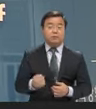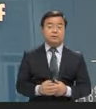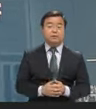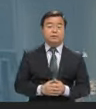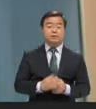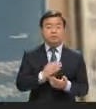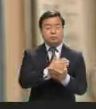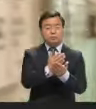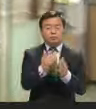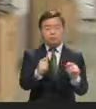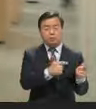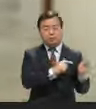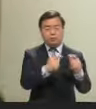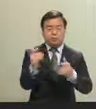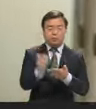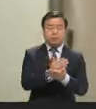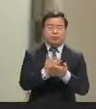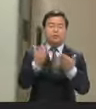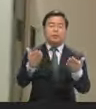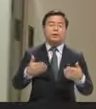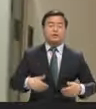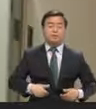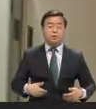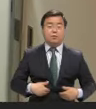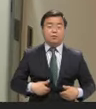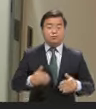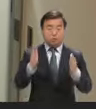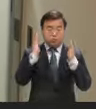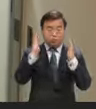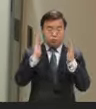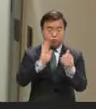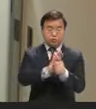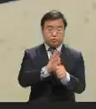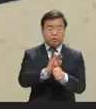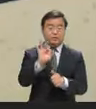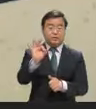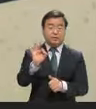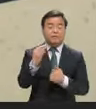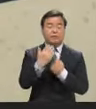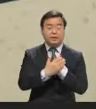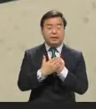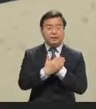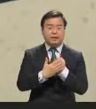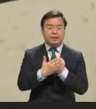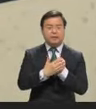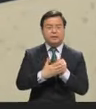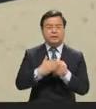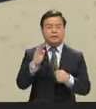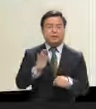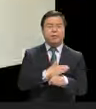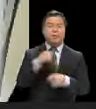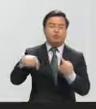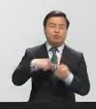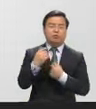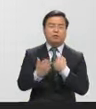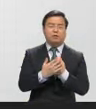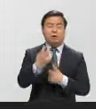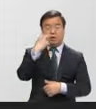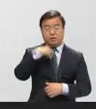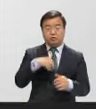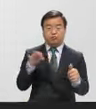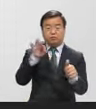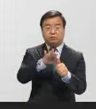골고루 돌아가야 할 장학금 혜택이 정부의 허술한 제도 운영으로 중복 지원되고 있는 것으로 나타났습니다.